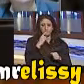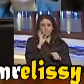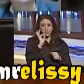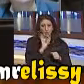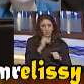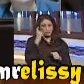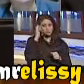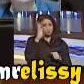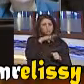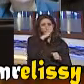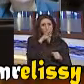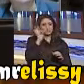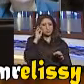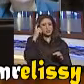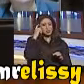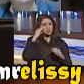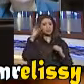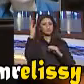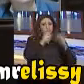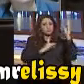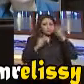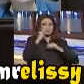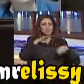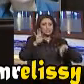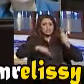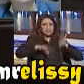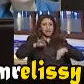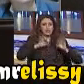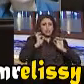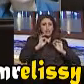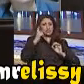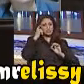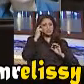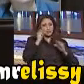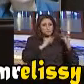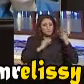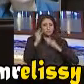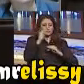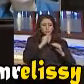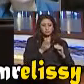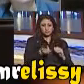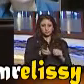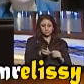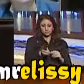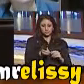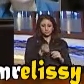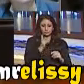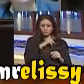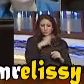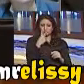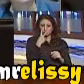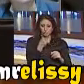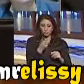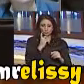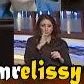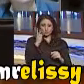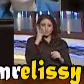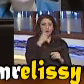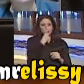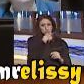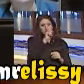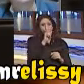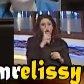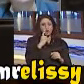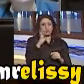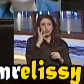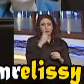لإعداد الخريطة السياسية لكي يفوز طيار بعينه، وده مرفوض تماما. وبالتالي أنا شايف أن هؤلاء الشباب عندهم حق،